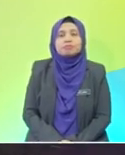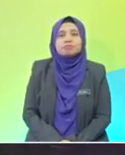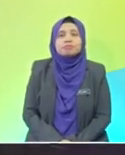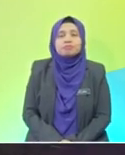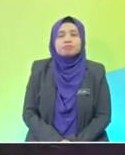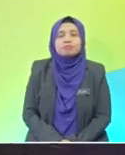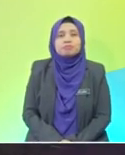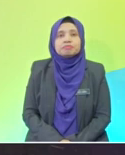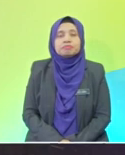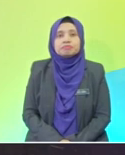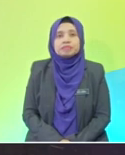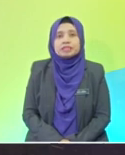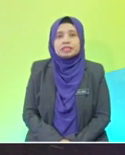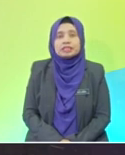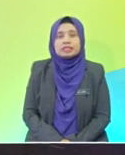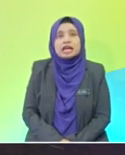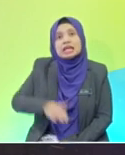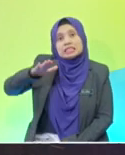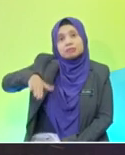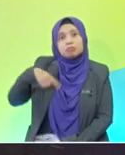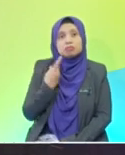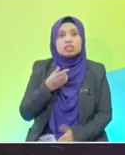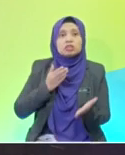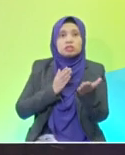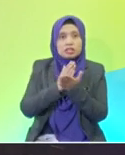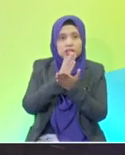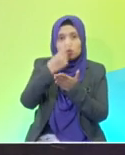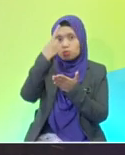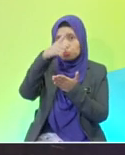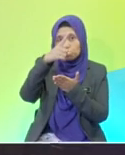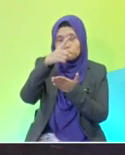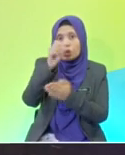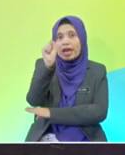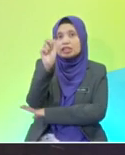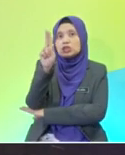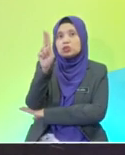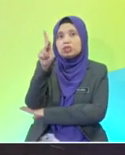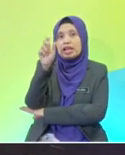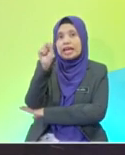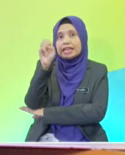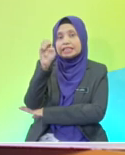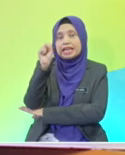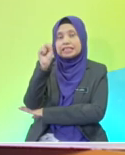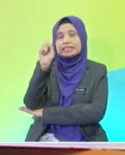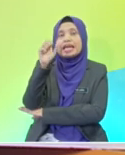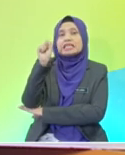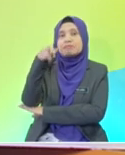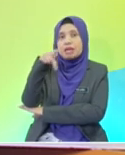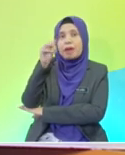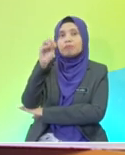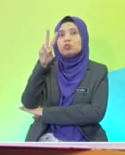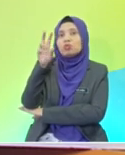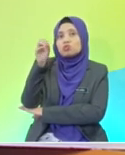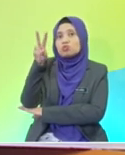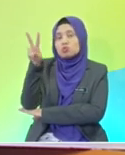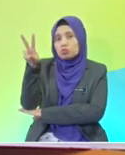Oke sebelum kita teruskan untuk sukses SPN 2022 Oke tumpuan kita